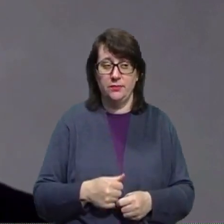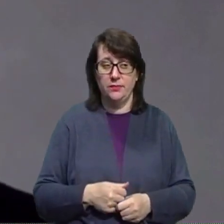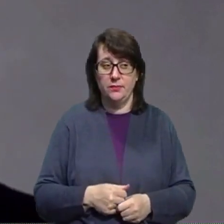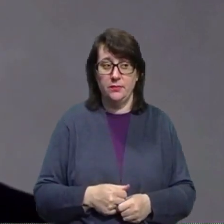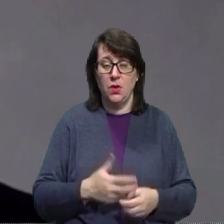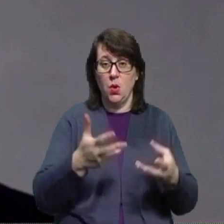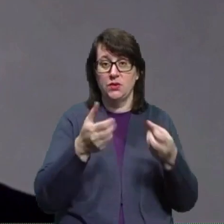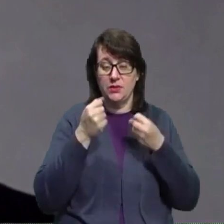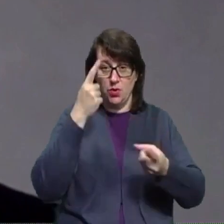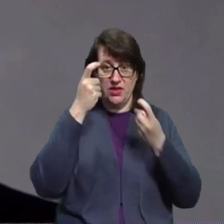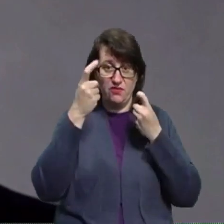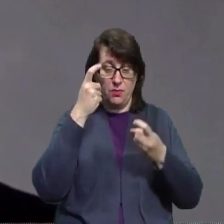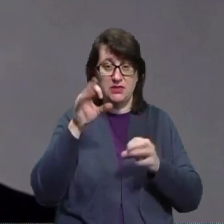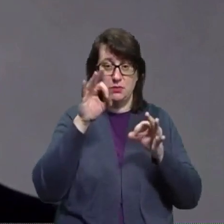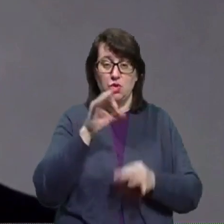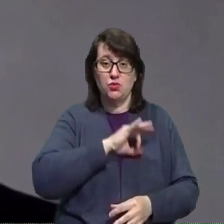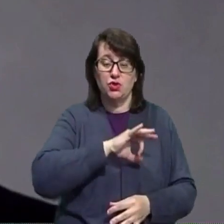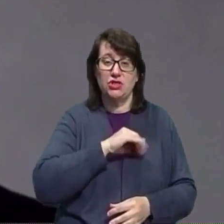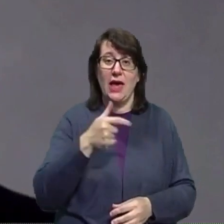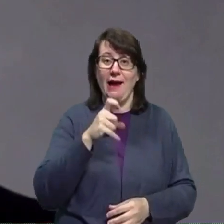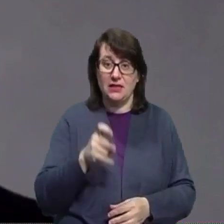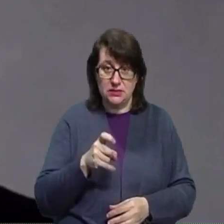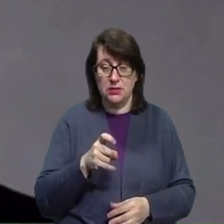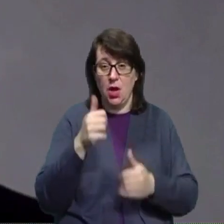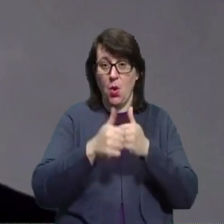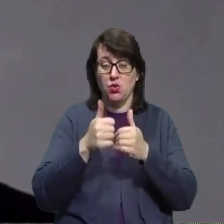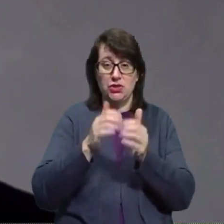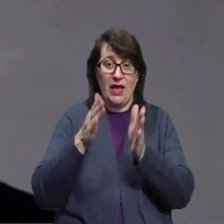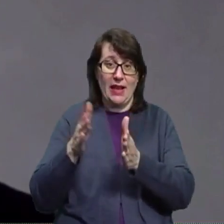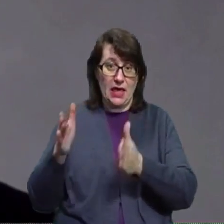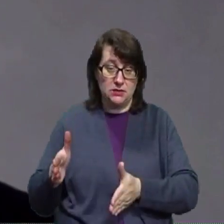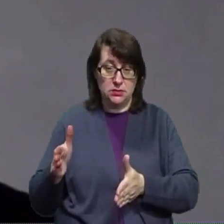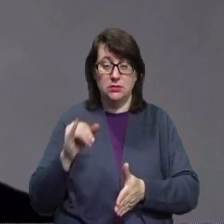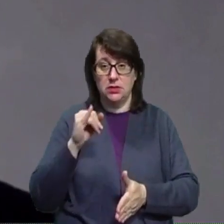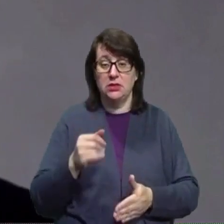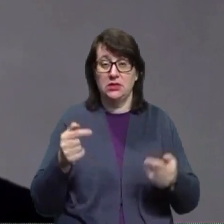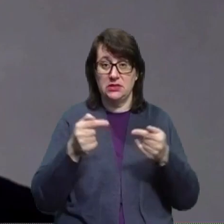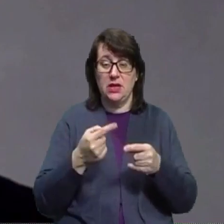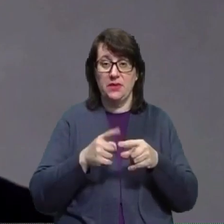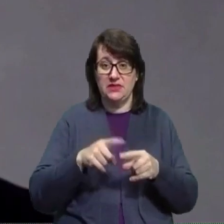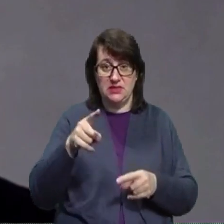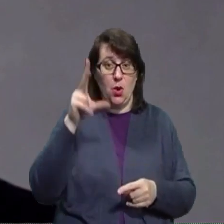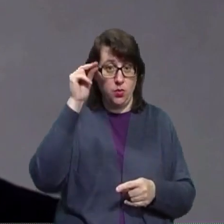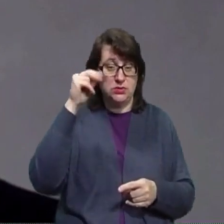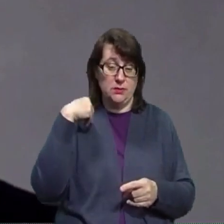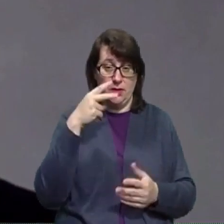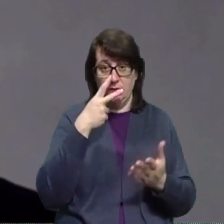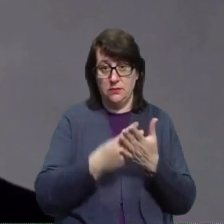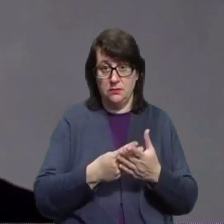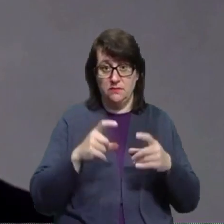отримуємо інформацію про спожитий газ по кожному клієнту. І саме ці обсяги ми відображаємо в